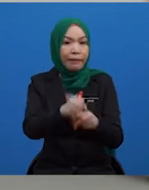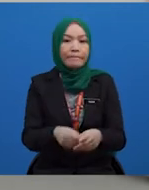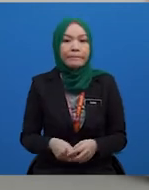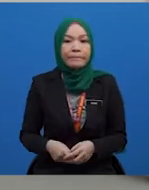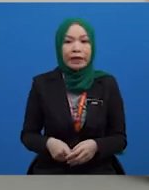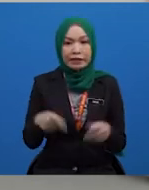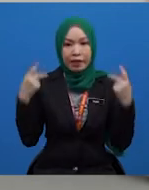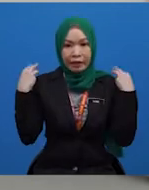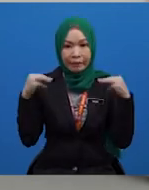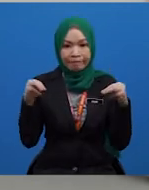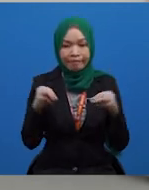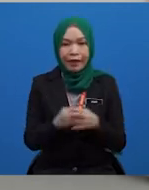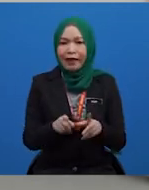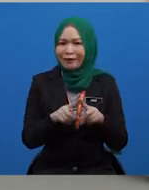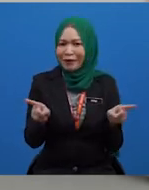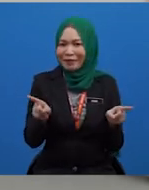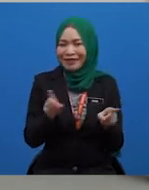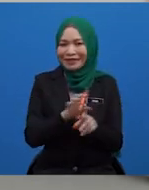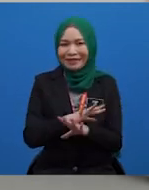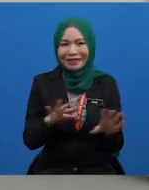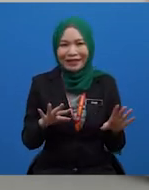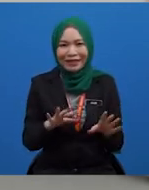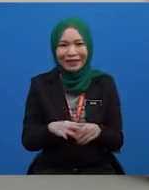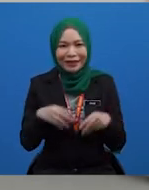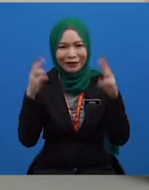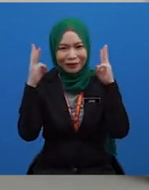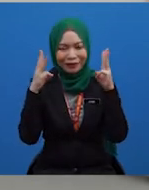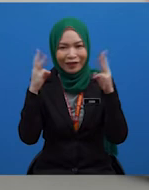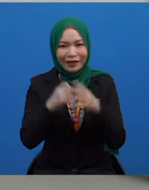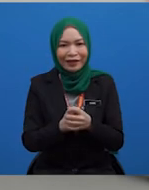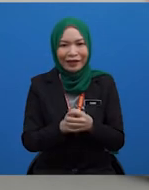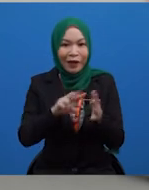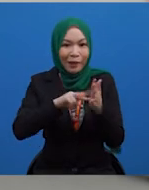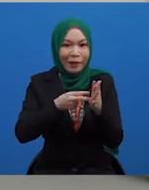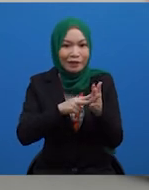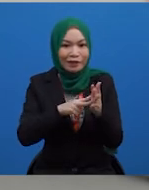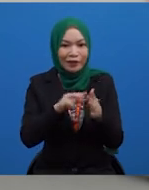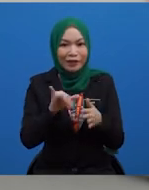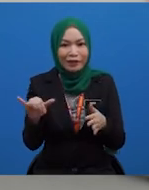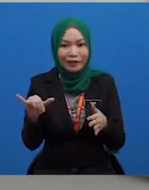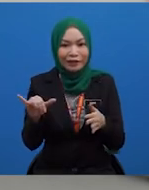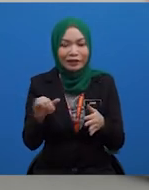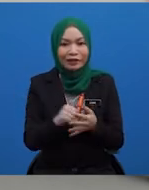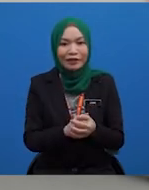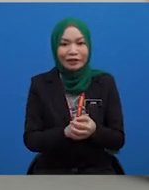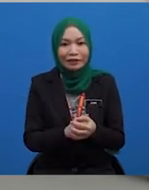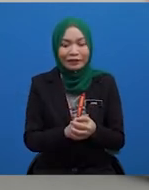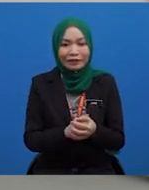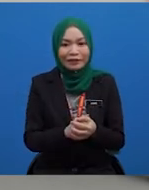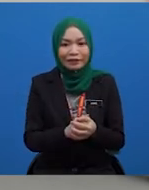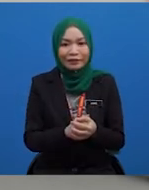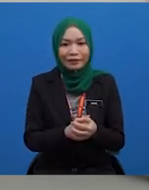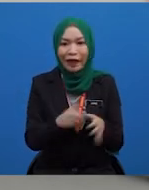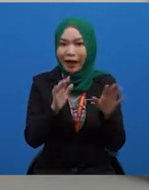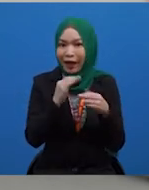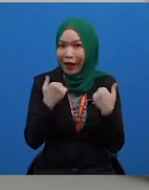penyasaran pasaran kerana kedua-duanya mempunyai perbezaan. Falsafah pemasaran